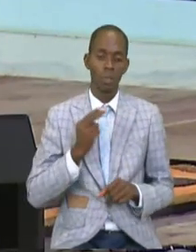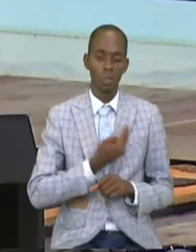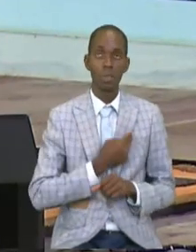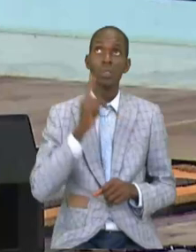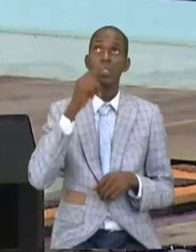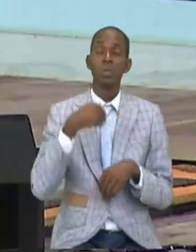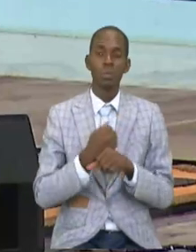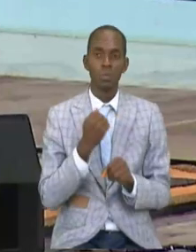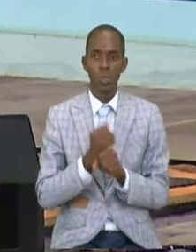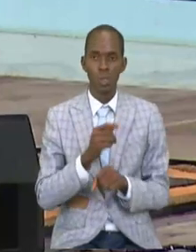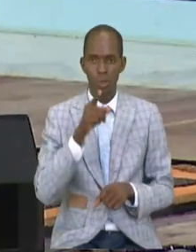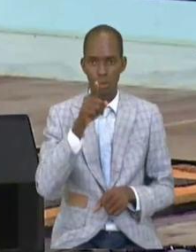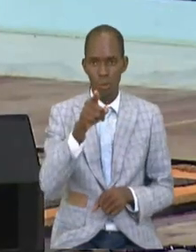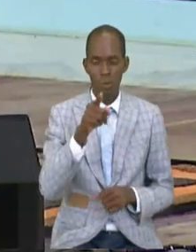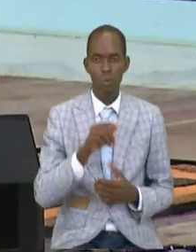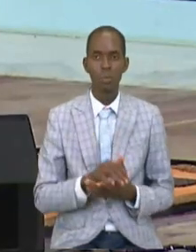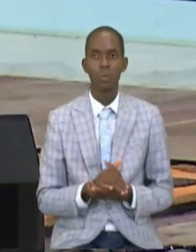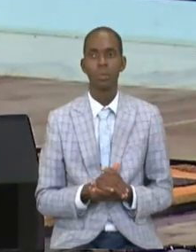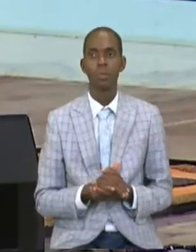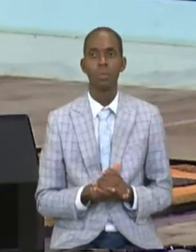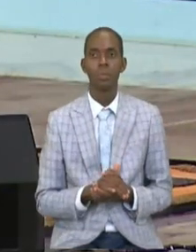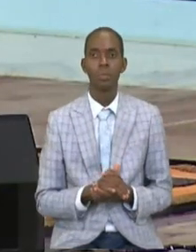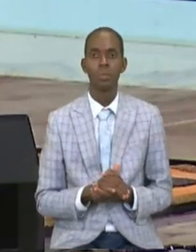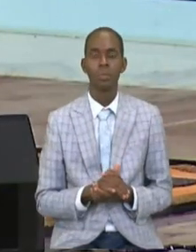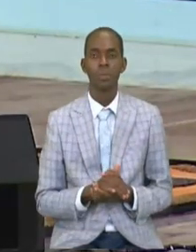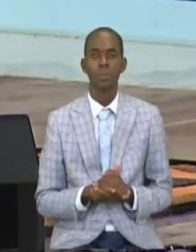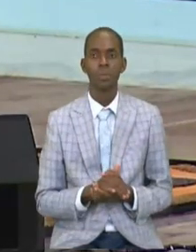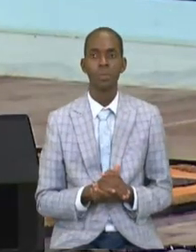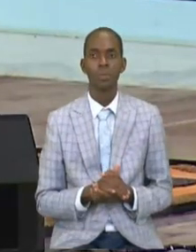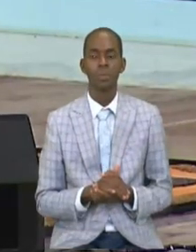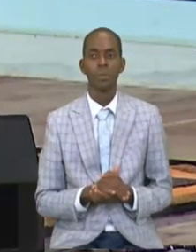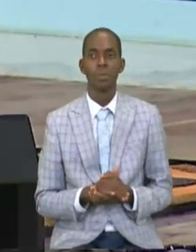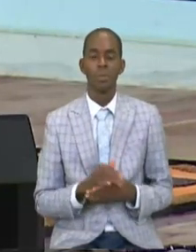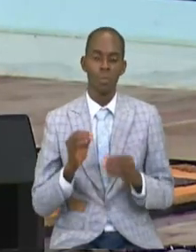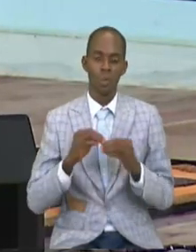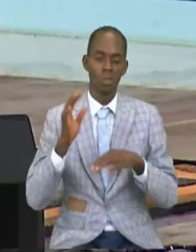C'est lui qui m'a créé, qui t'a créé, qui nous a créé.